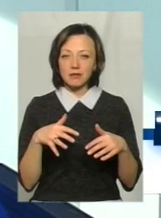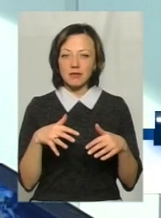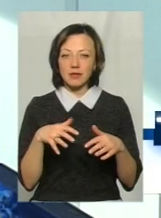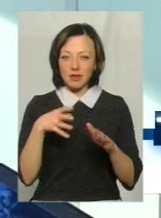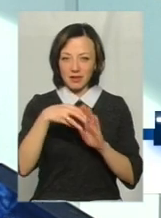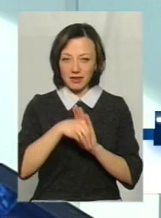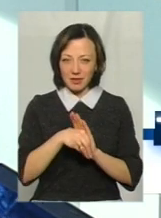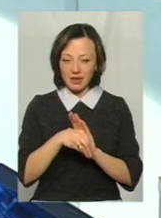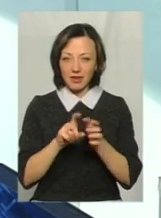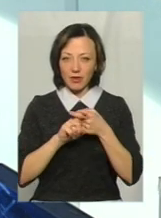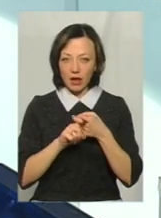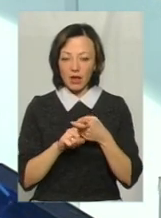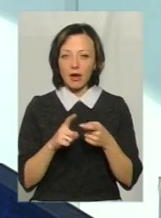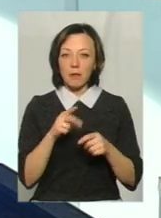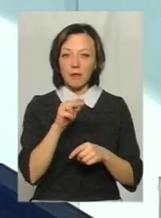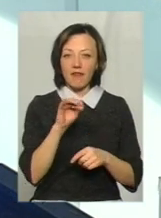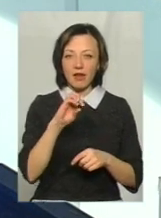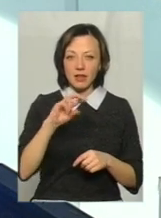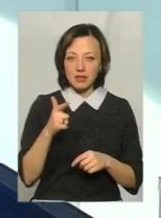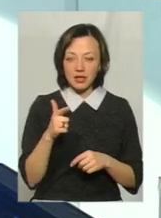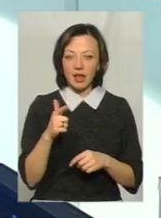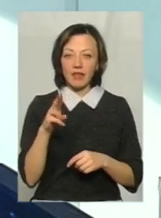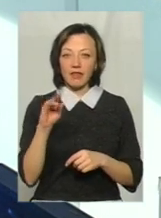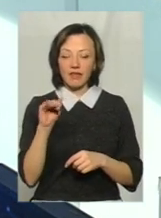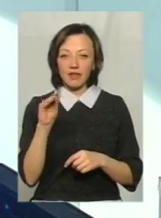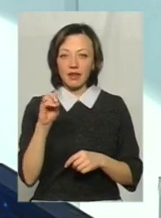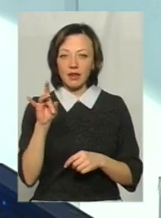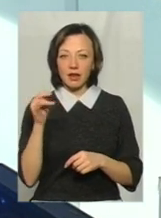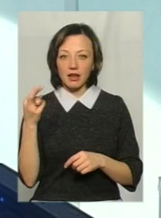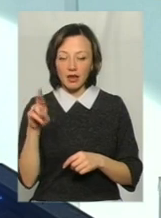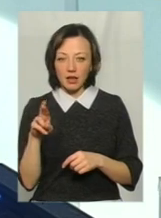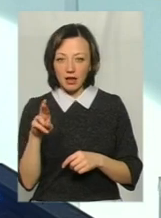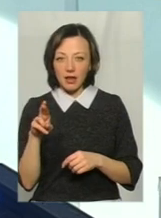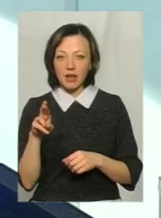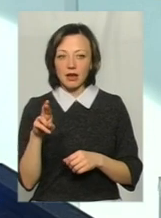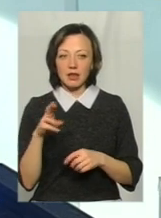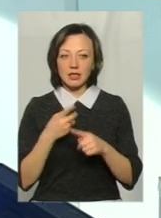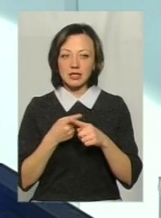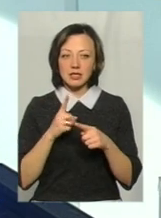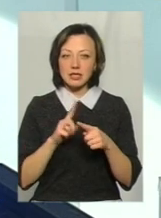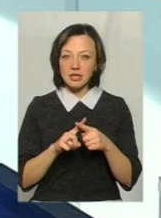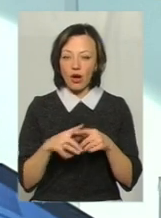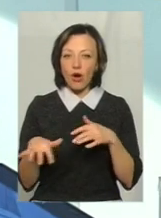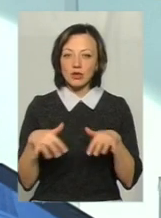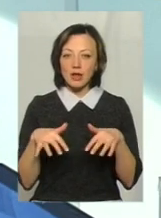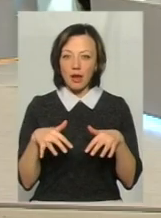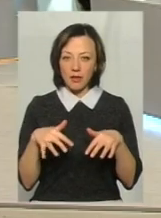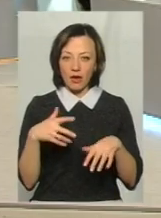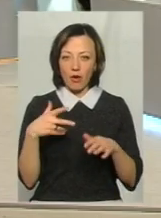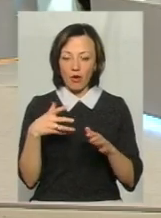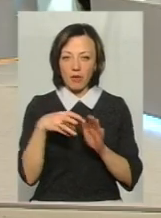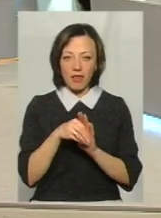вакцина основна для чого? Від правцю, дифтерії, кашлюка. Ця йшла з ослабленим компонентом, який не викликав